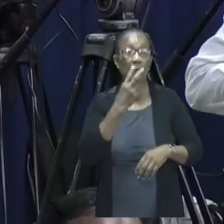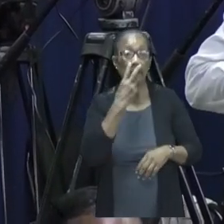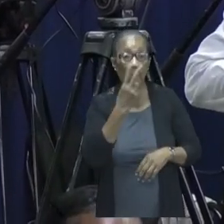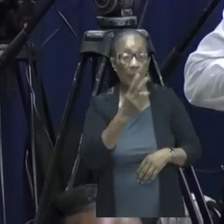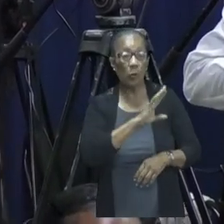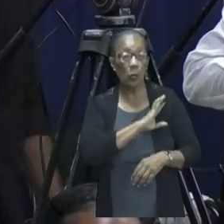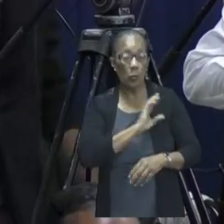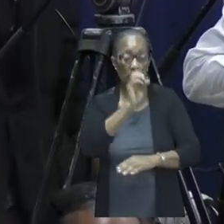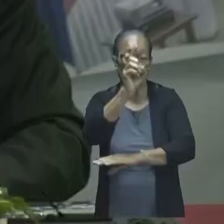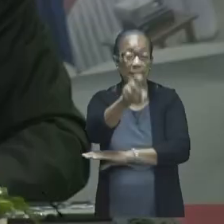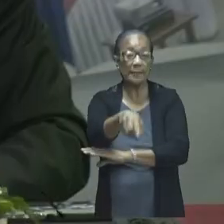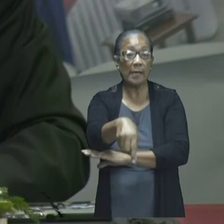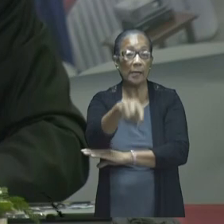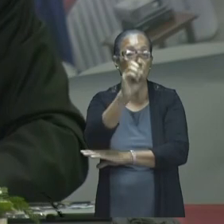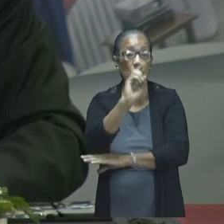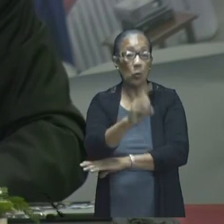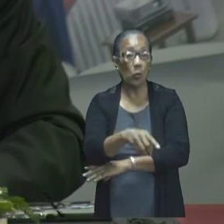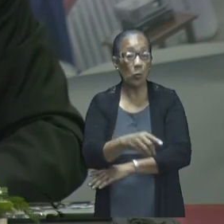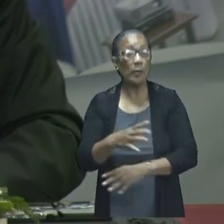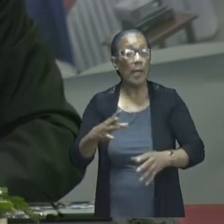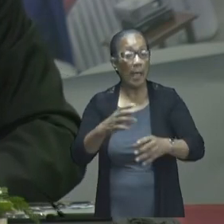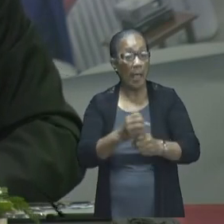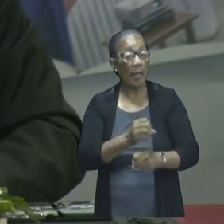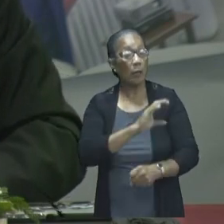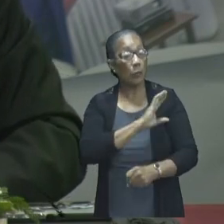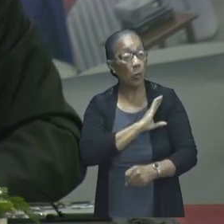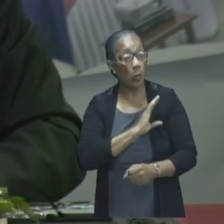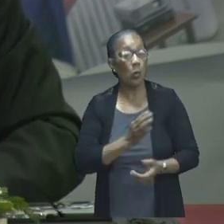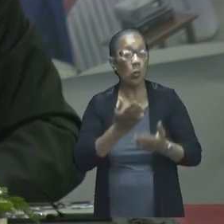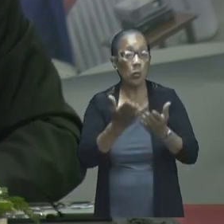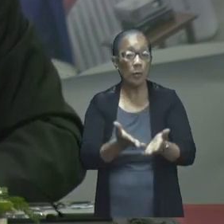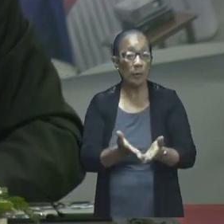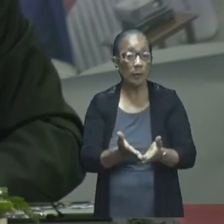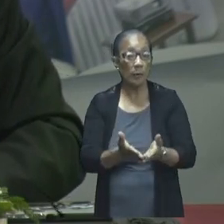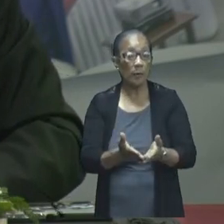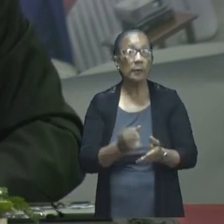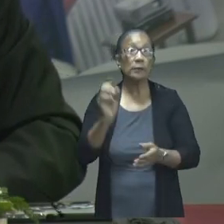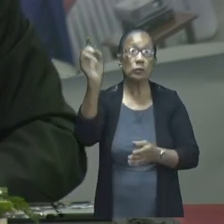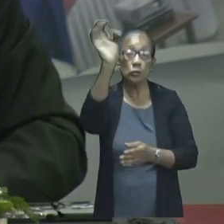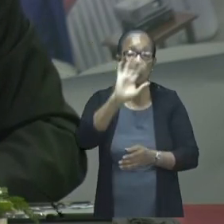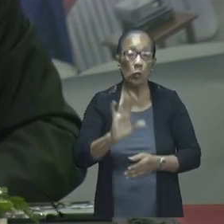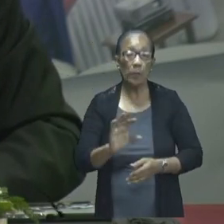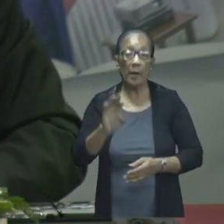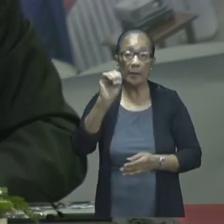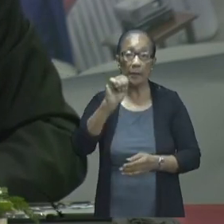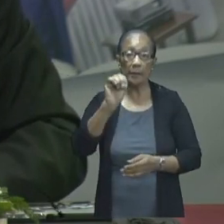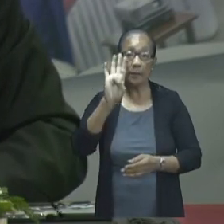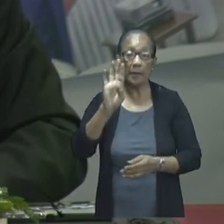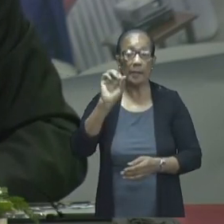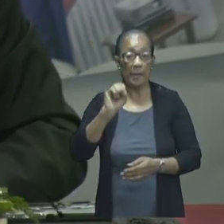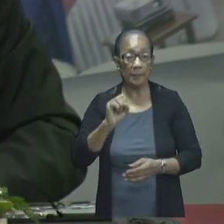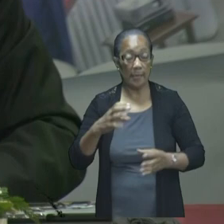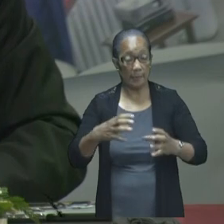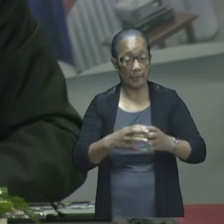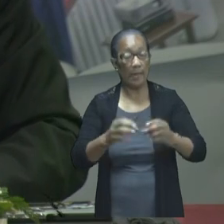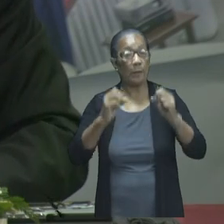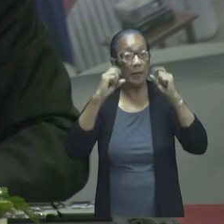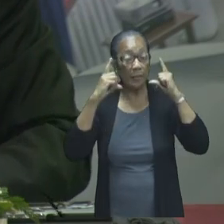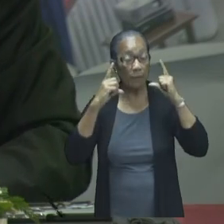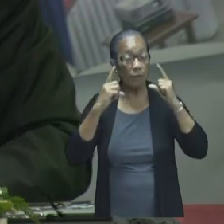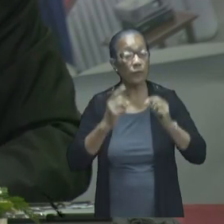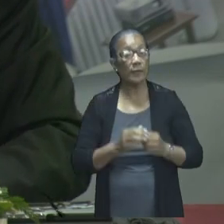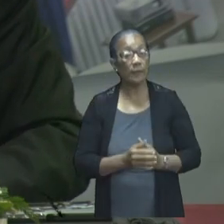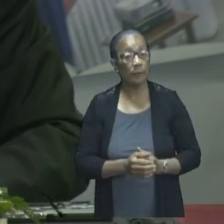staatsolie sta sorry lieverd ook een heleboel dat eps en moet verwerken naar die samenleving komt er een